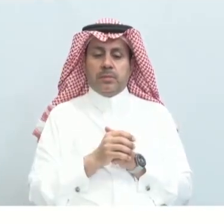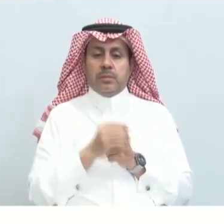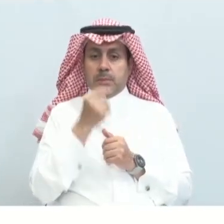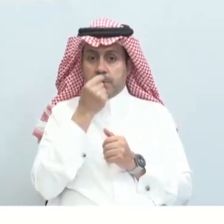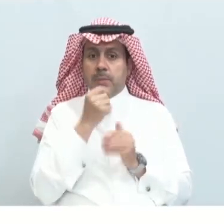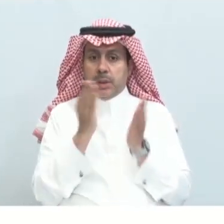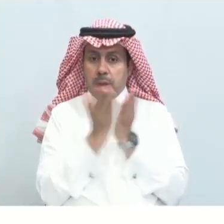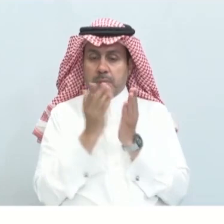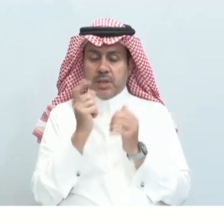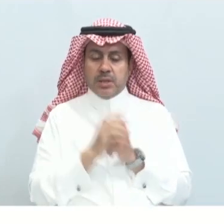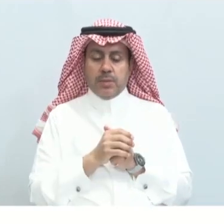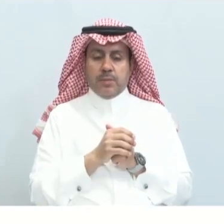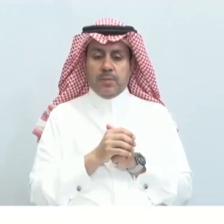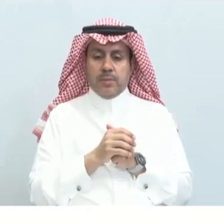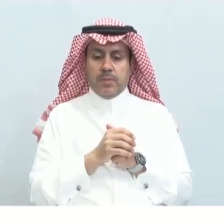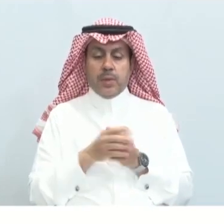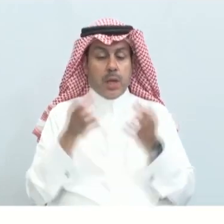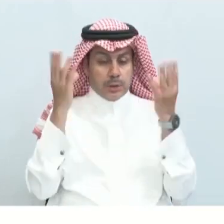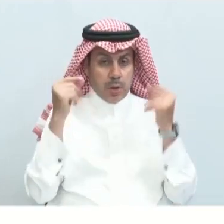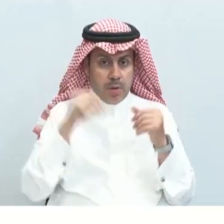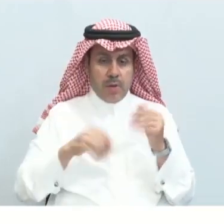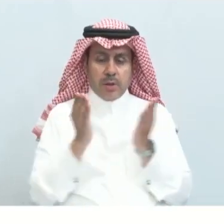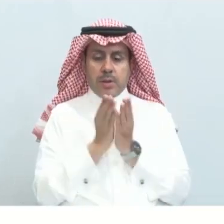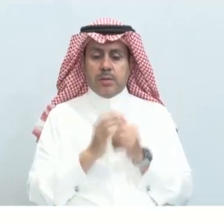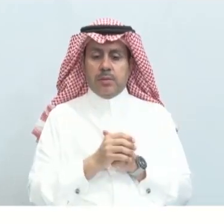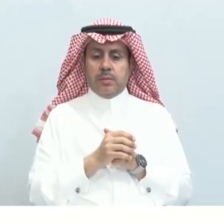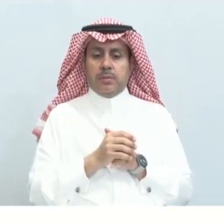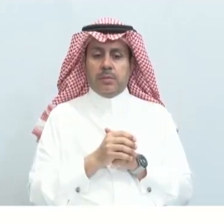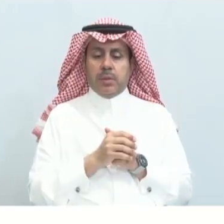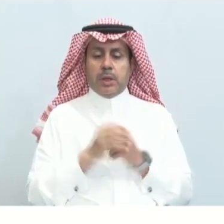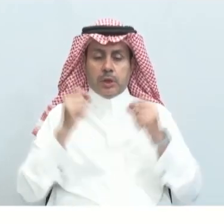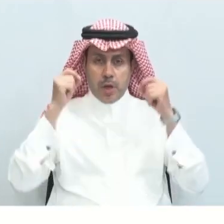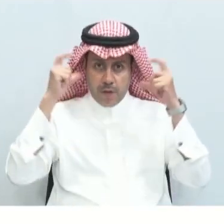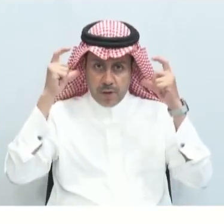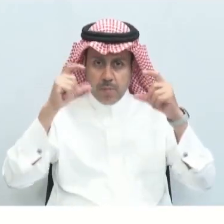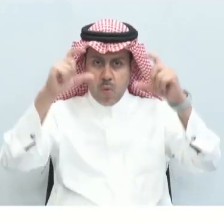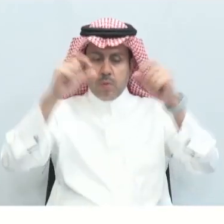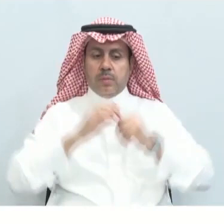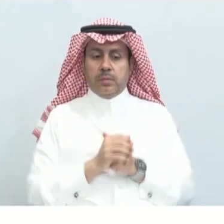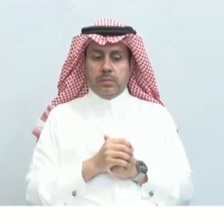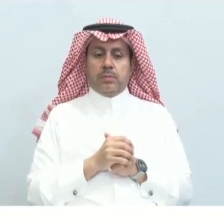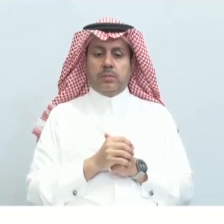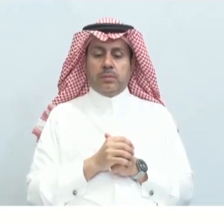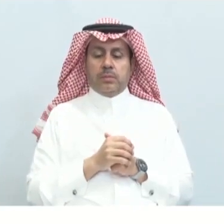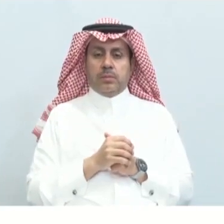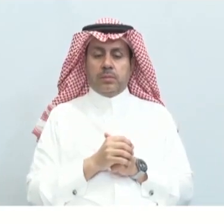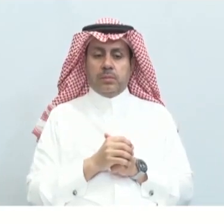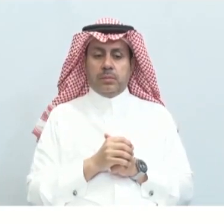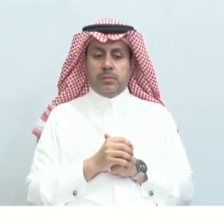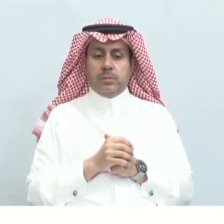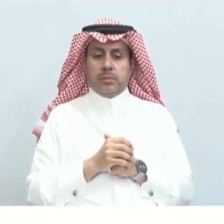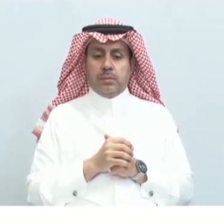الذي باذن الله تعالى سنتناول فيه هذا الدرس الذي سنتعرف على موضعه من خلال هذا هذه